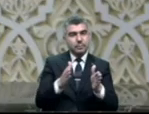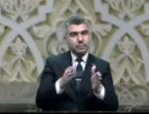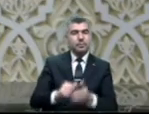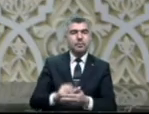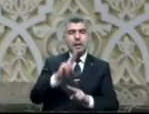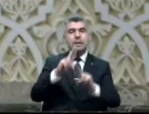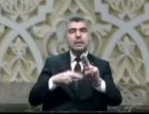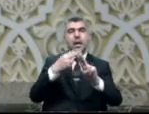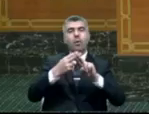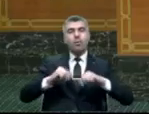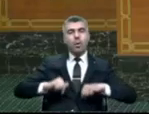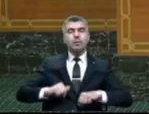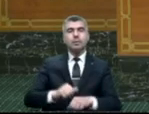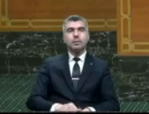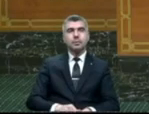المحترم. رد السيد الوزير.